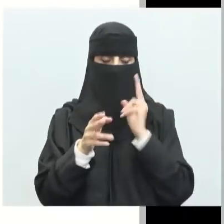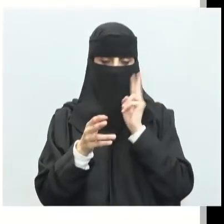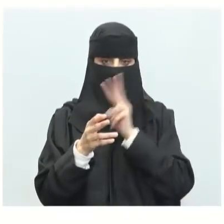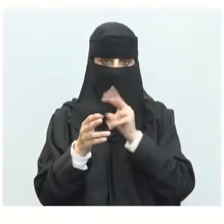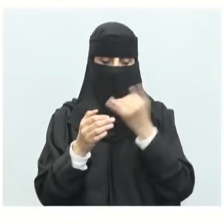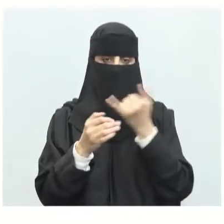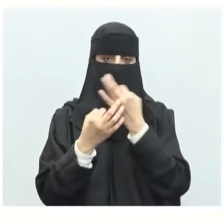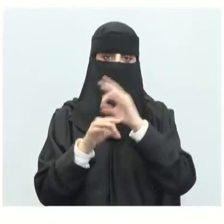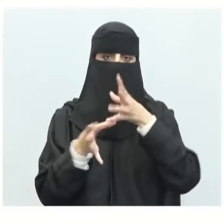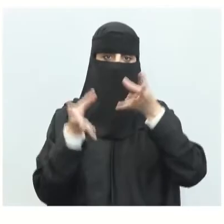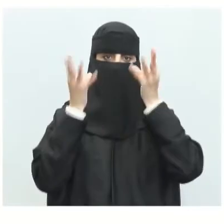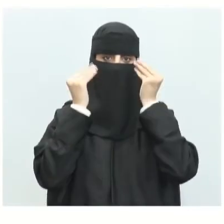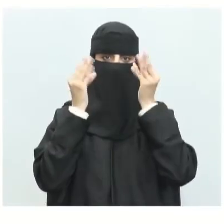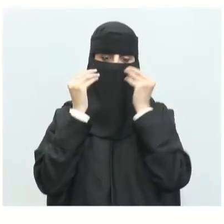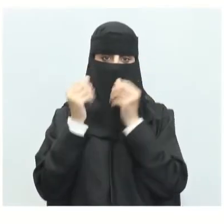اخر